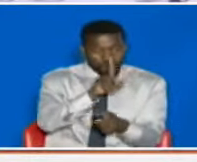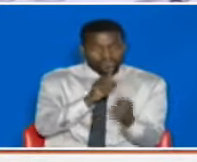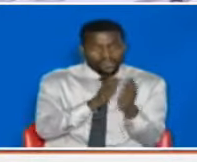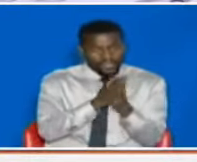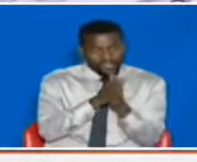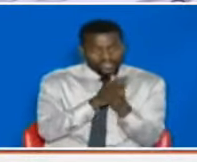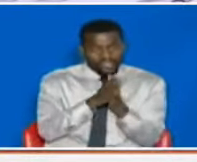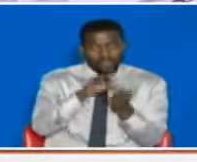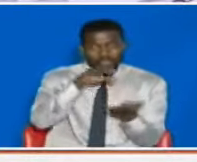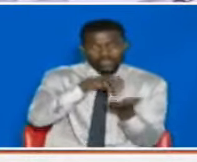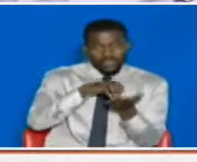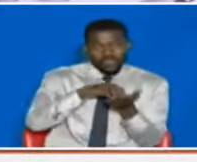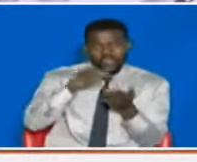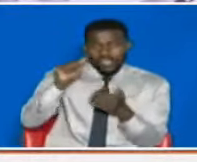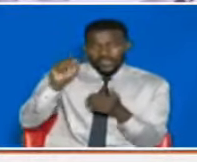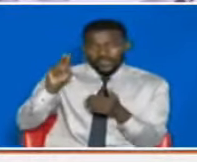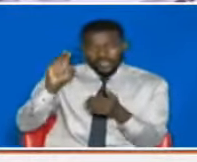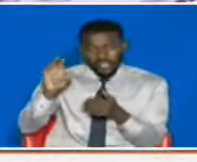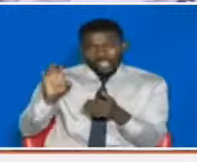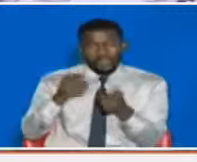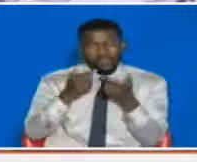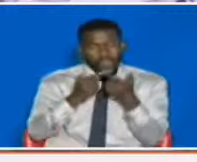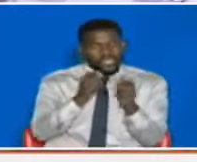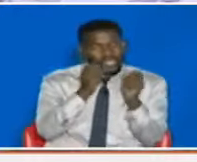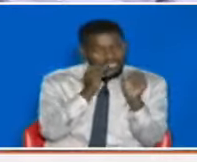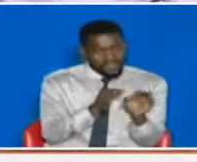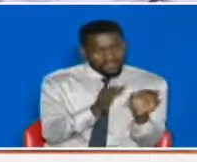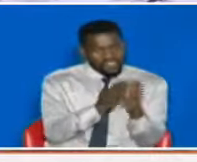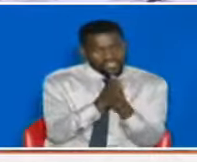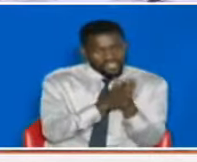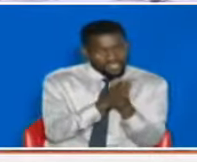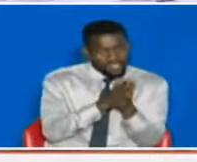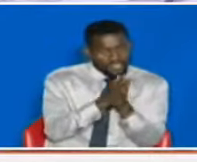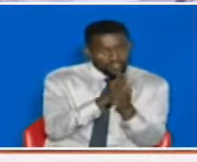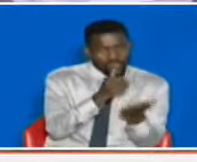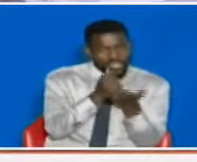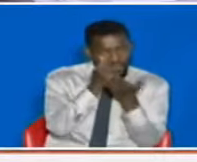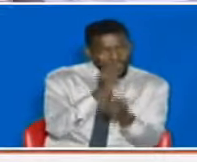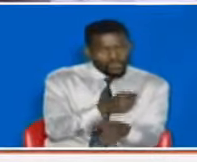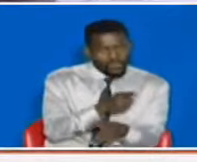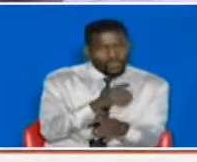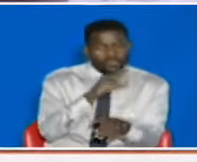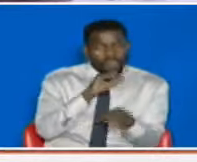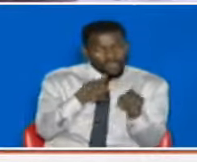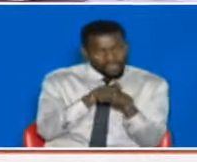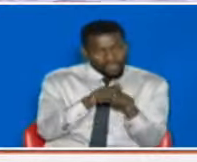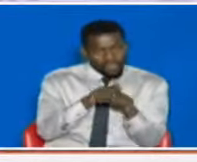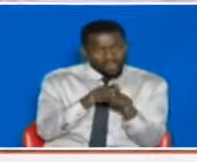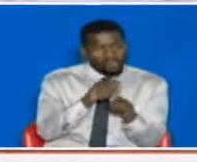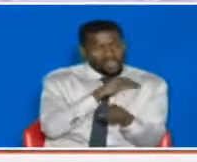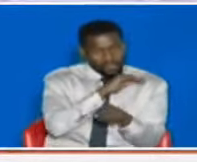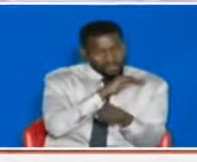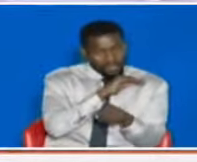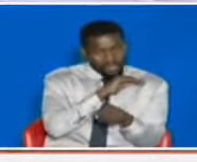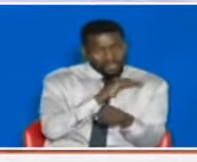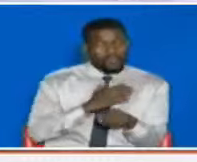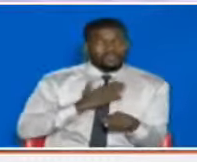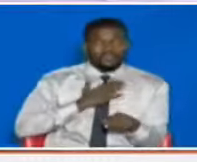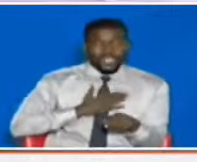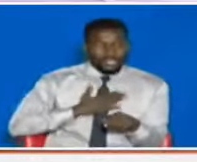AU. But if you are to be helped, my brother, mzee Raila Odinga,